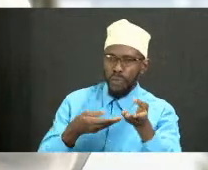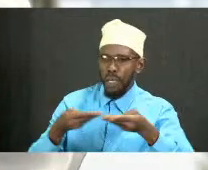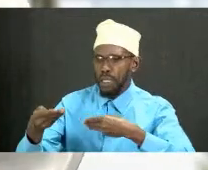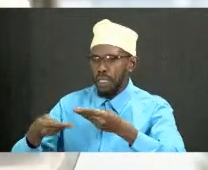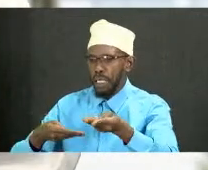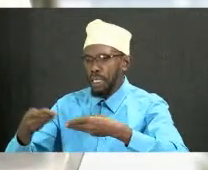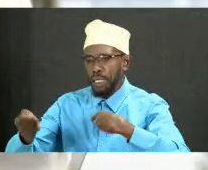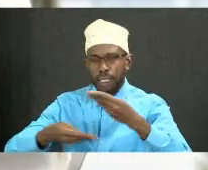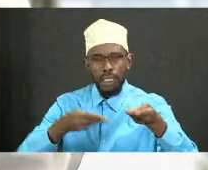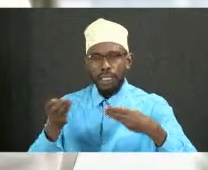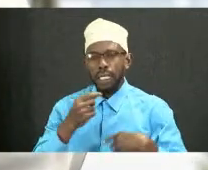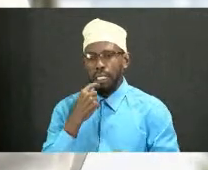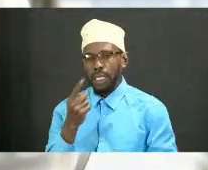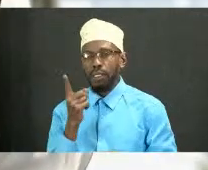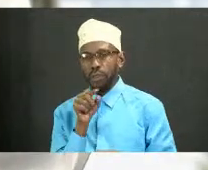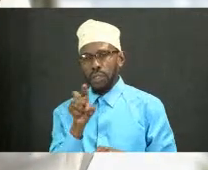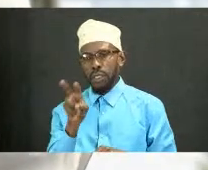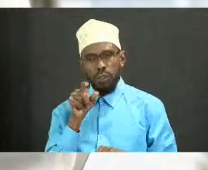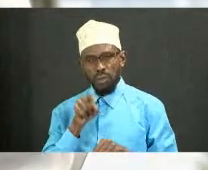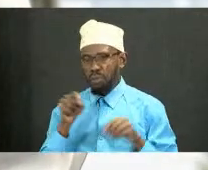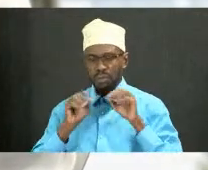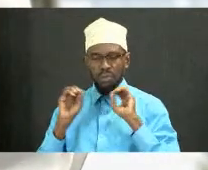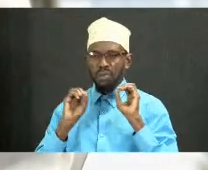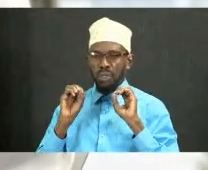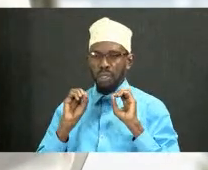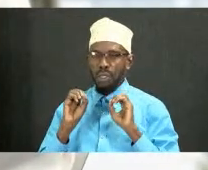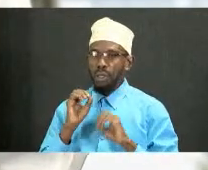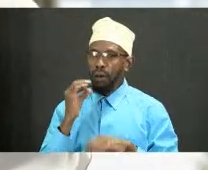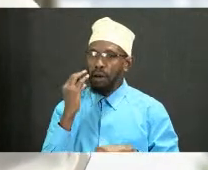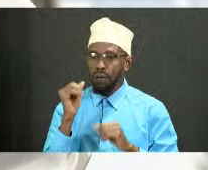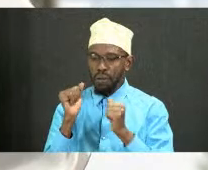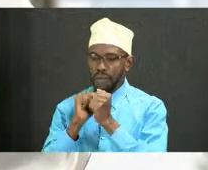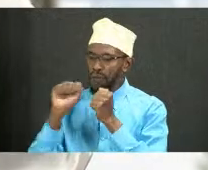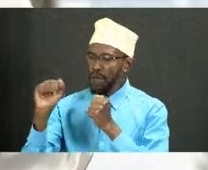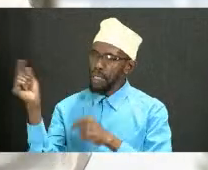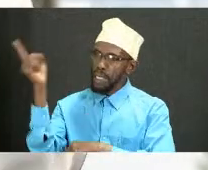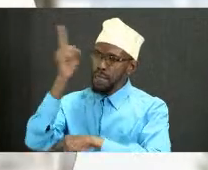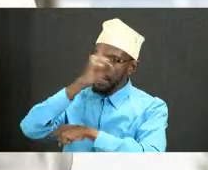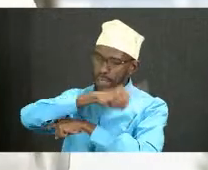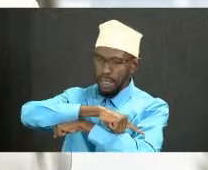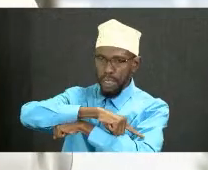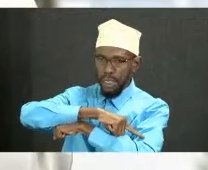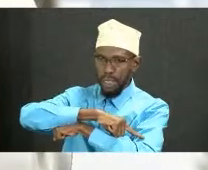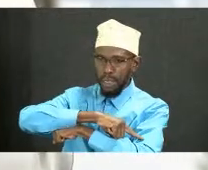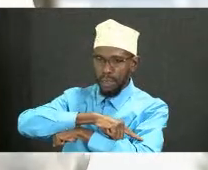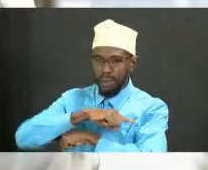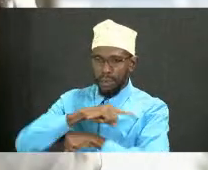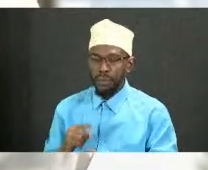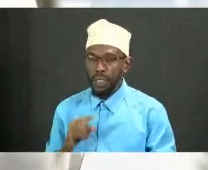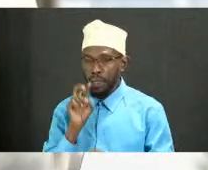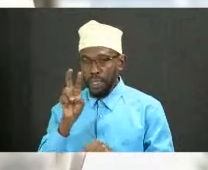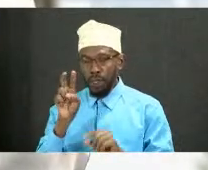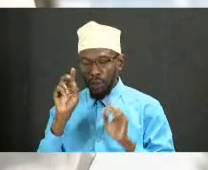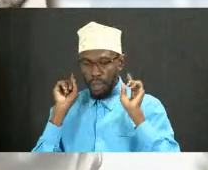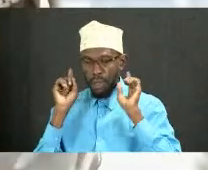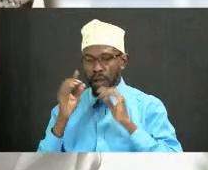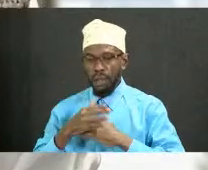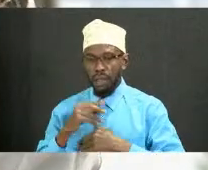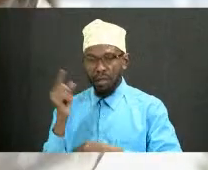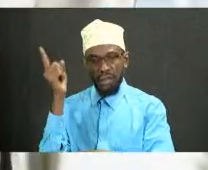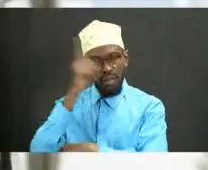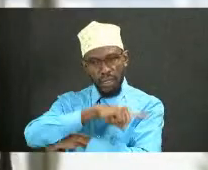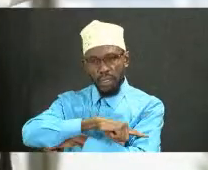Alipofanya hivyo, baada na akamweleza na sitaki kukuona hapa siku 15. Sala ya jamaa ni faradhi. Sitaki kukuona hapa